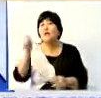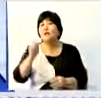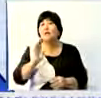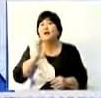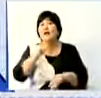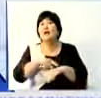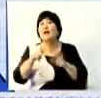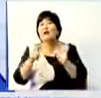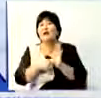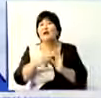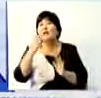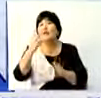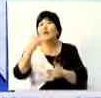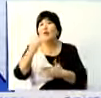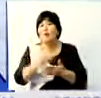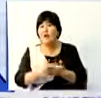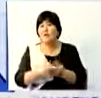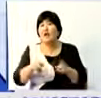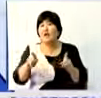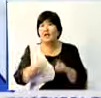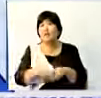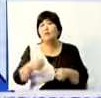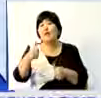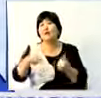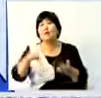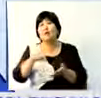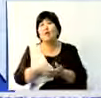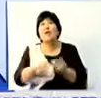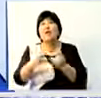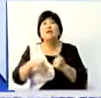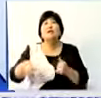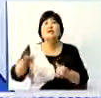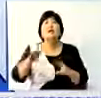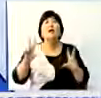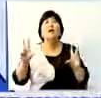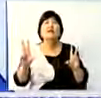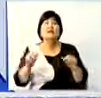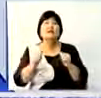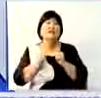таңғы 7-де екі бағдарлама бәсекеге сынға түспек. Жерлесімізге сәттілік серік болғай.